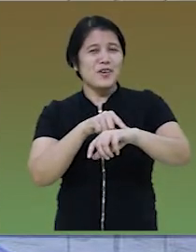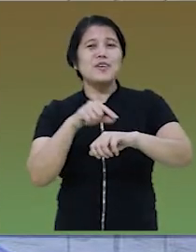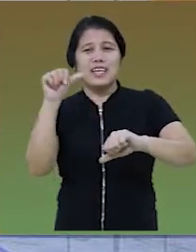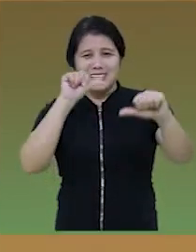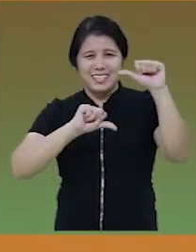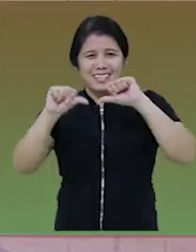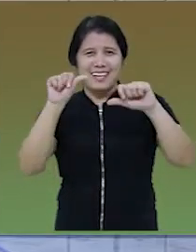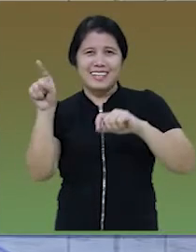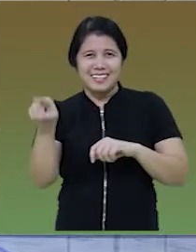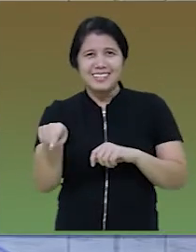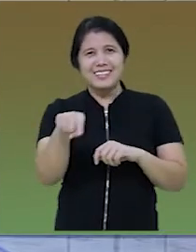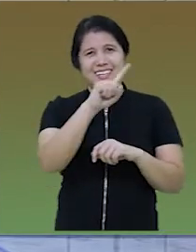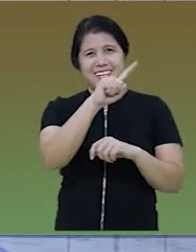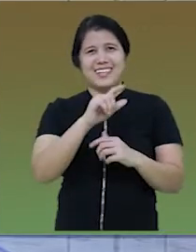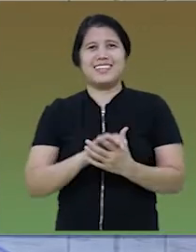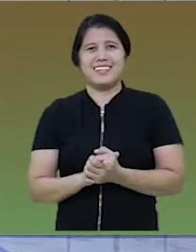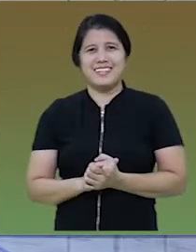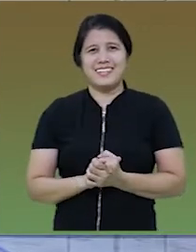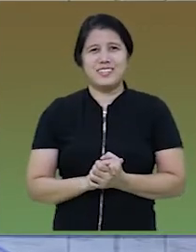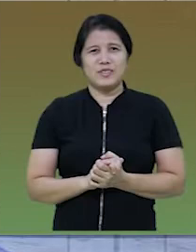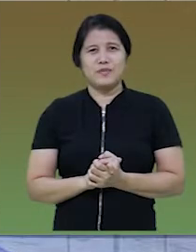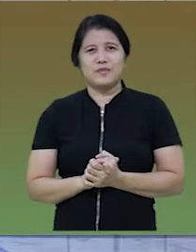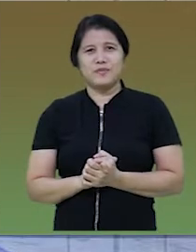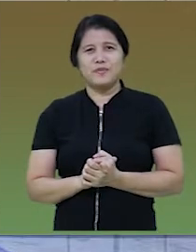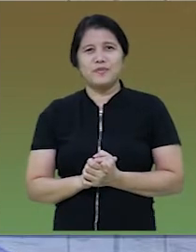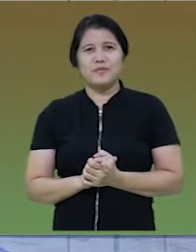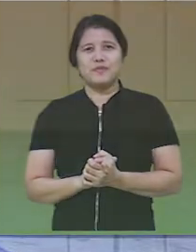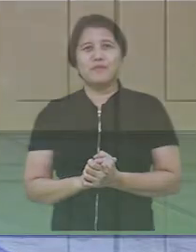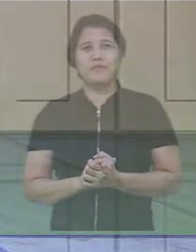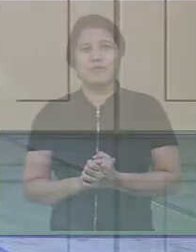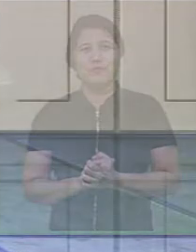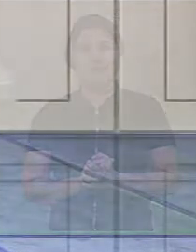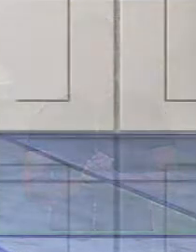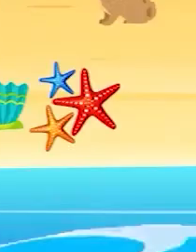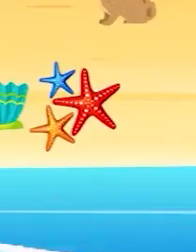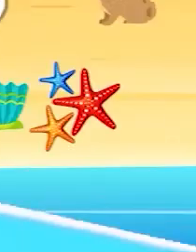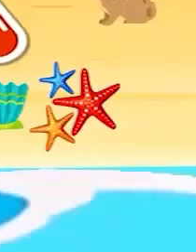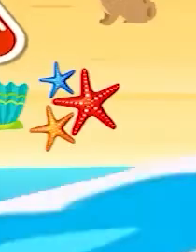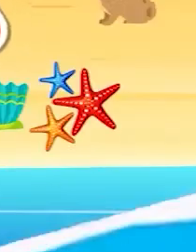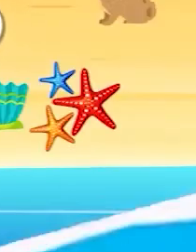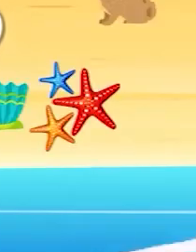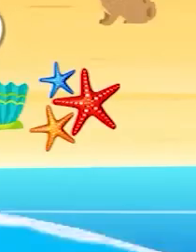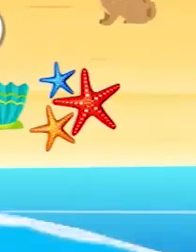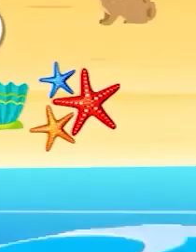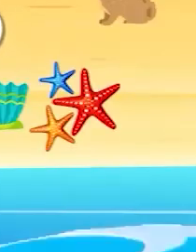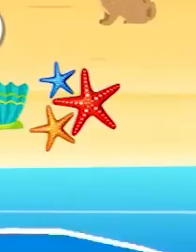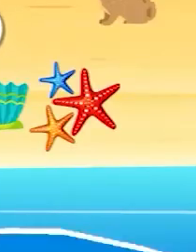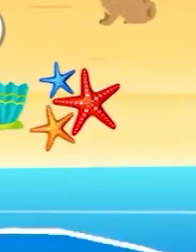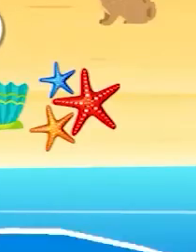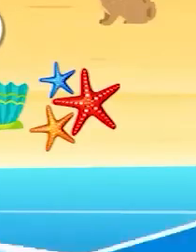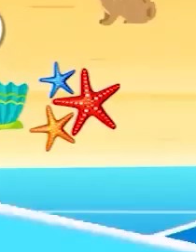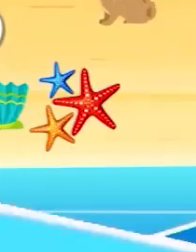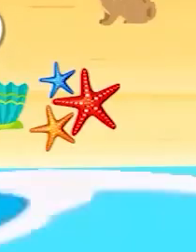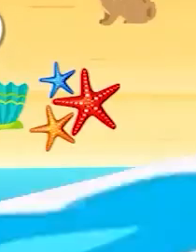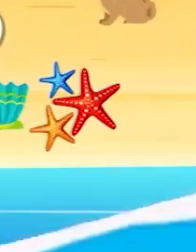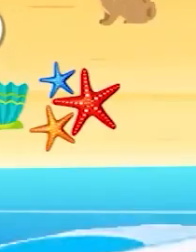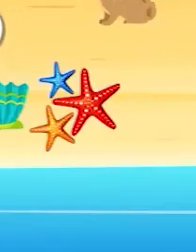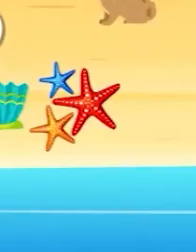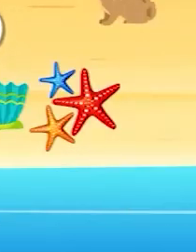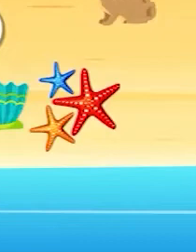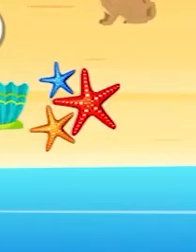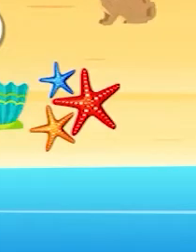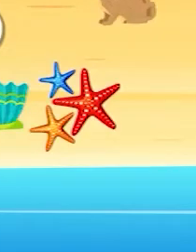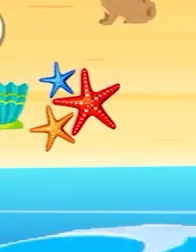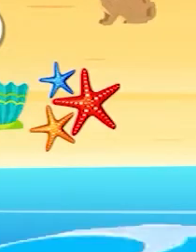side check! The adventures of Shen and Sha.